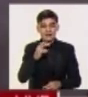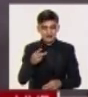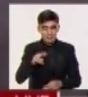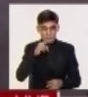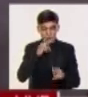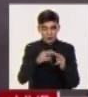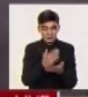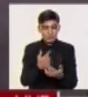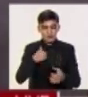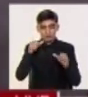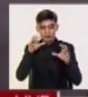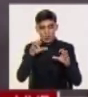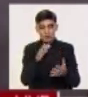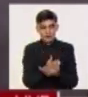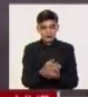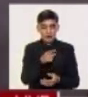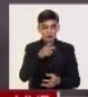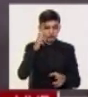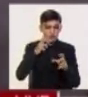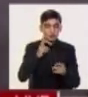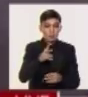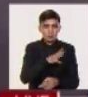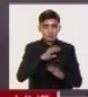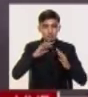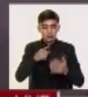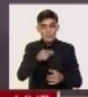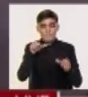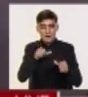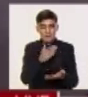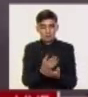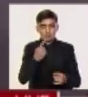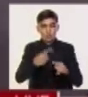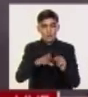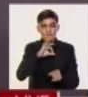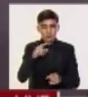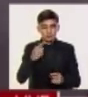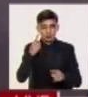соответствии с нашими правилами студенты в этом случае имеют право перевестись в другие